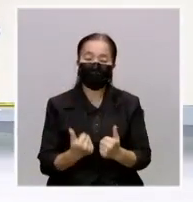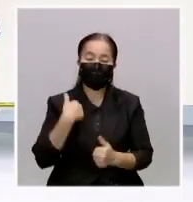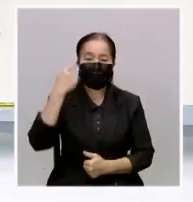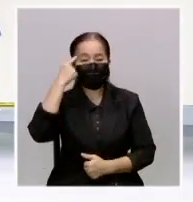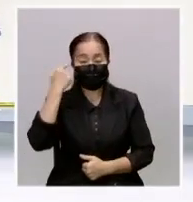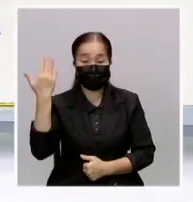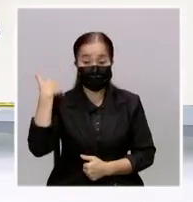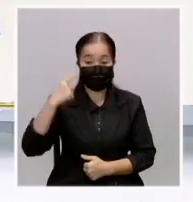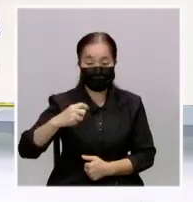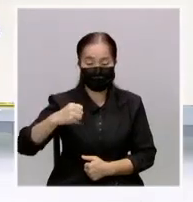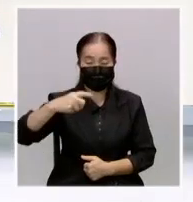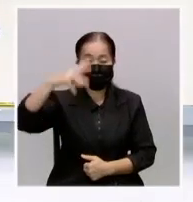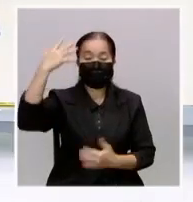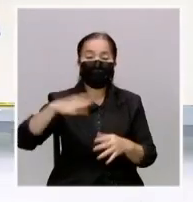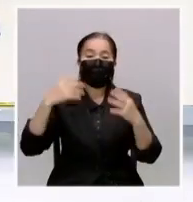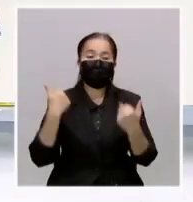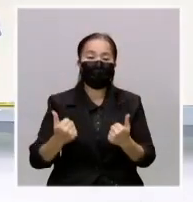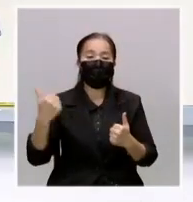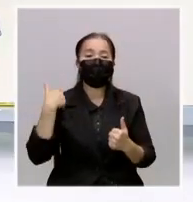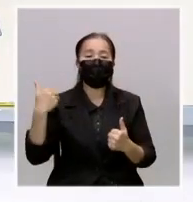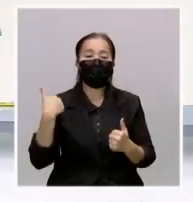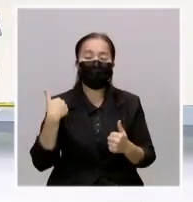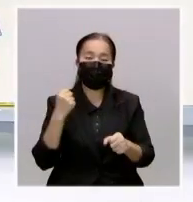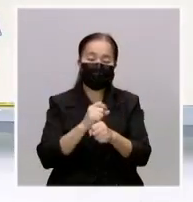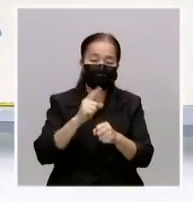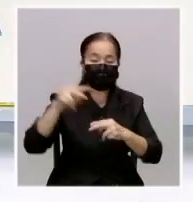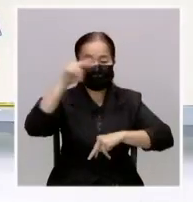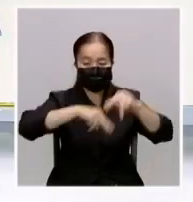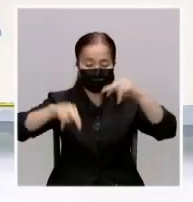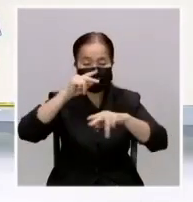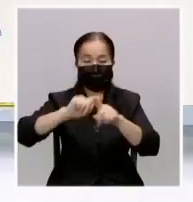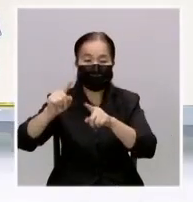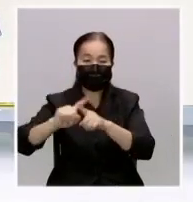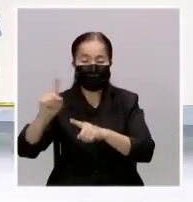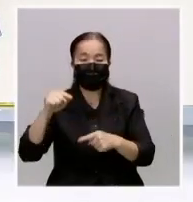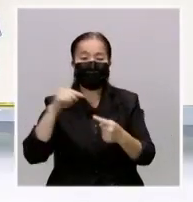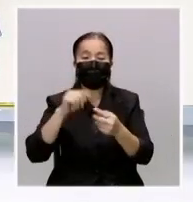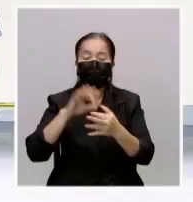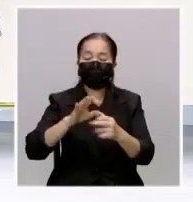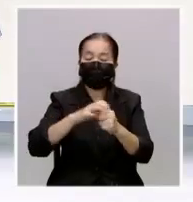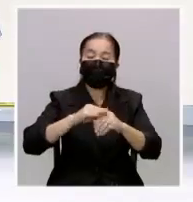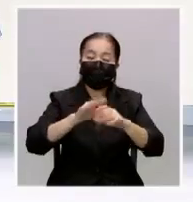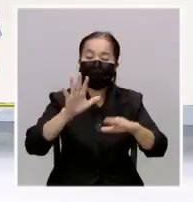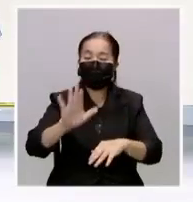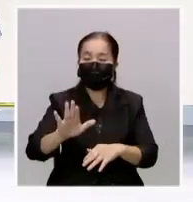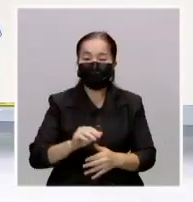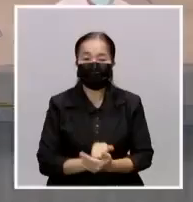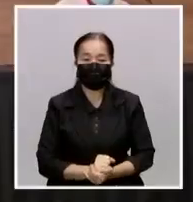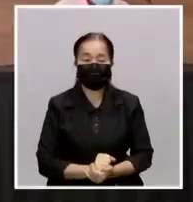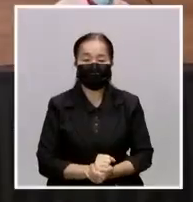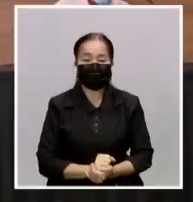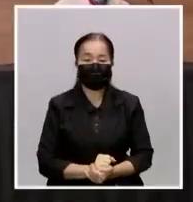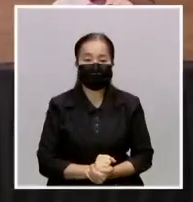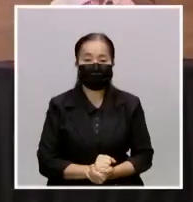าเป็นหลักสิบขณะเดียวกันภาครัฐก็นำยาแรงหรือมาตรการเข้มเนี่ยมาใช้ในการสกัดกั้นการระบาดของโรคด้วยแหละครับเริ่มต้นกัน